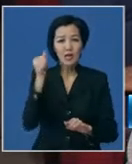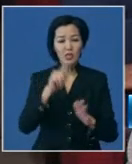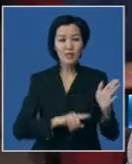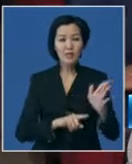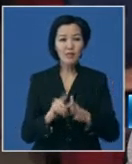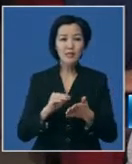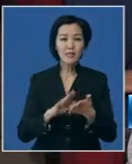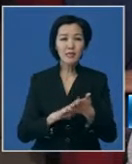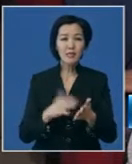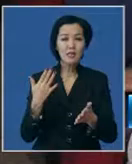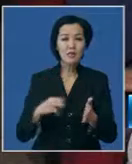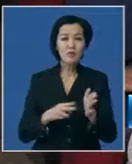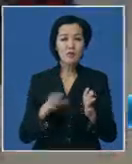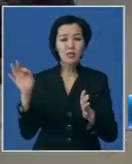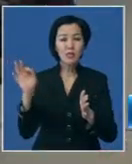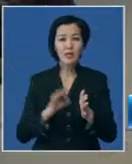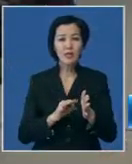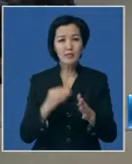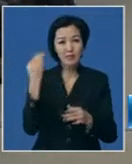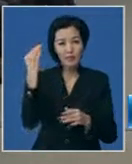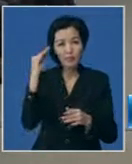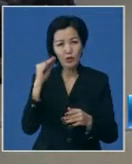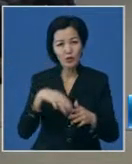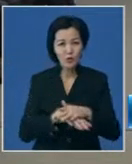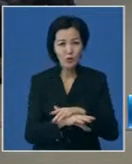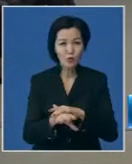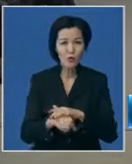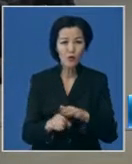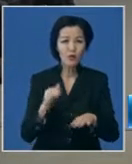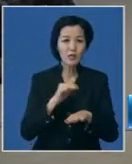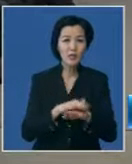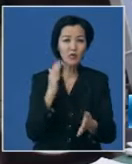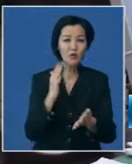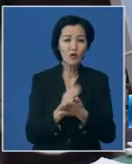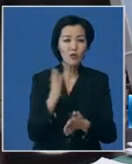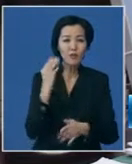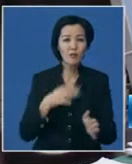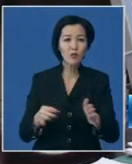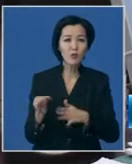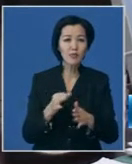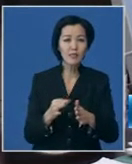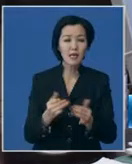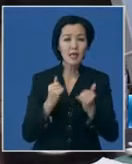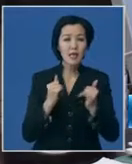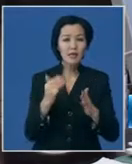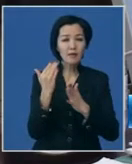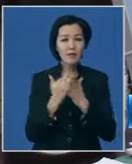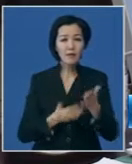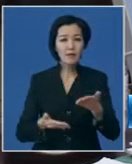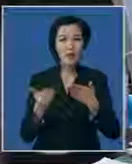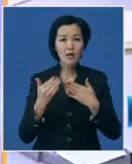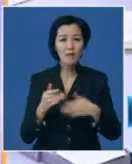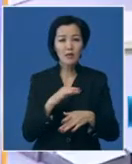ұрлықтардың 57%-ға жуығын бөтеннің мүлкін ұрлау деректері құраған. Осыған орай, Алматы облысында арнай бағдарлама қабылданып,